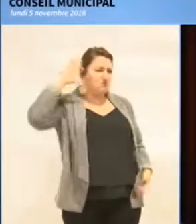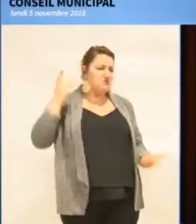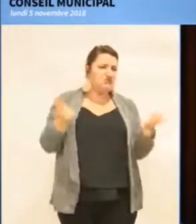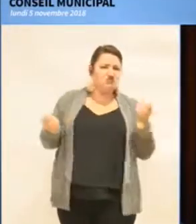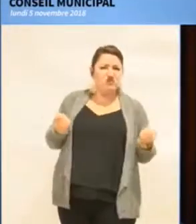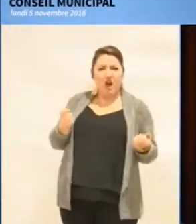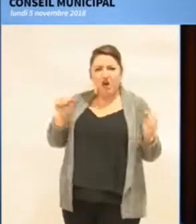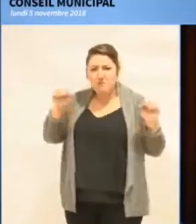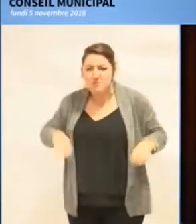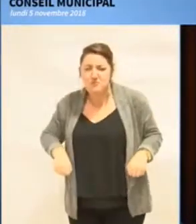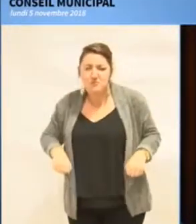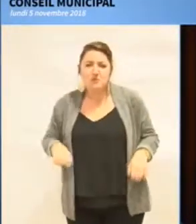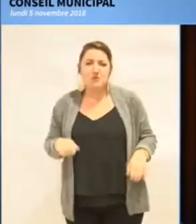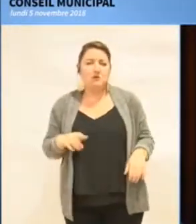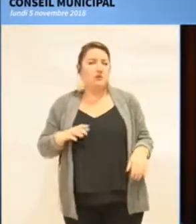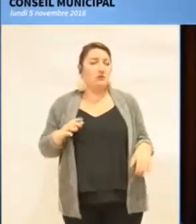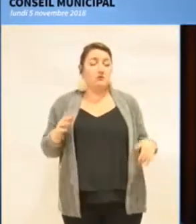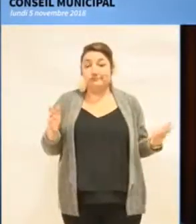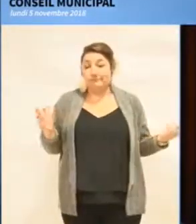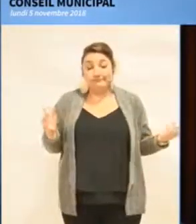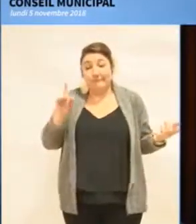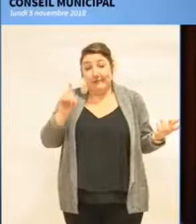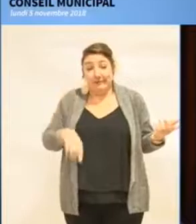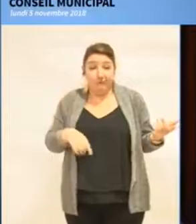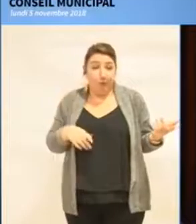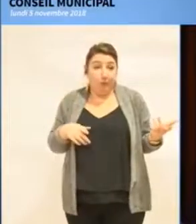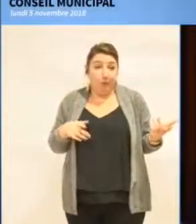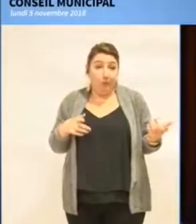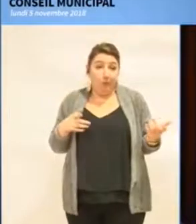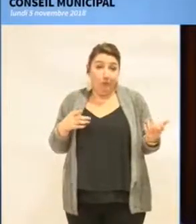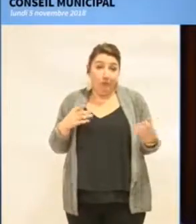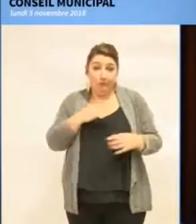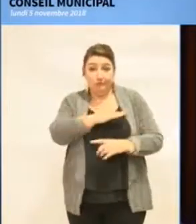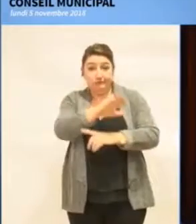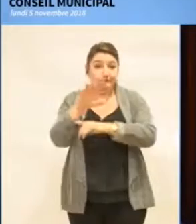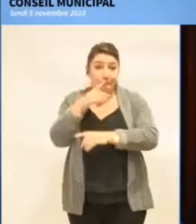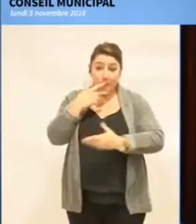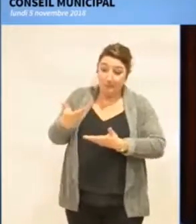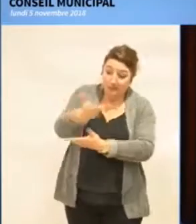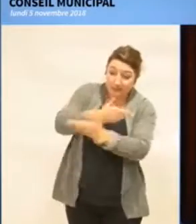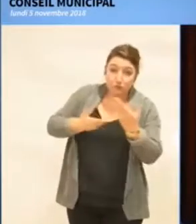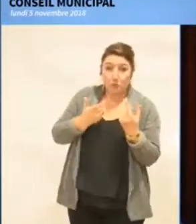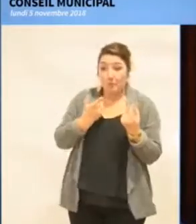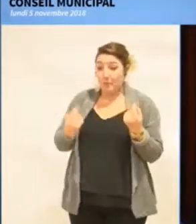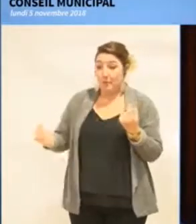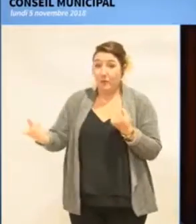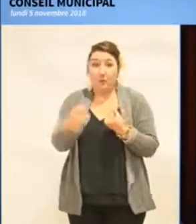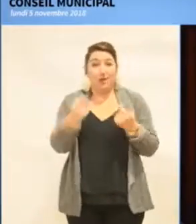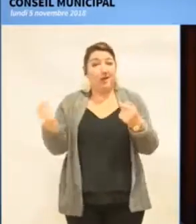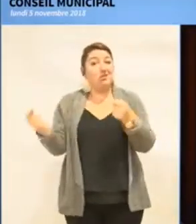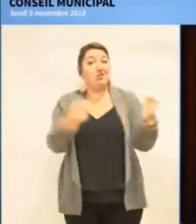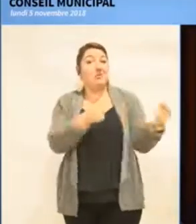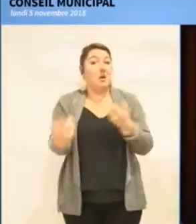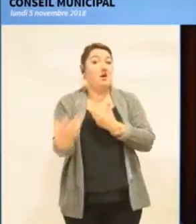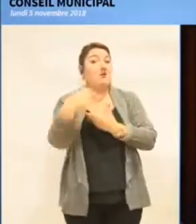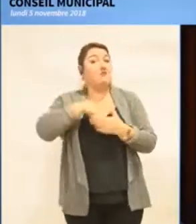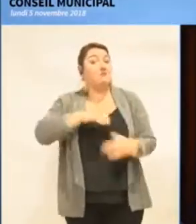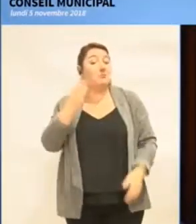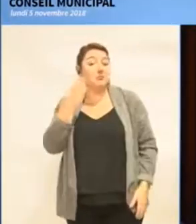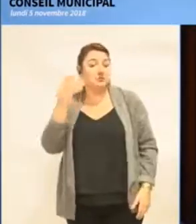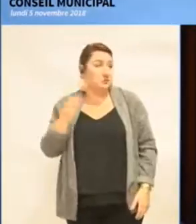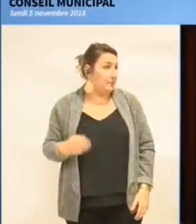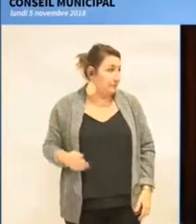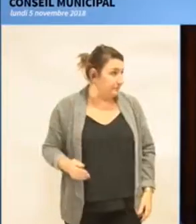nous en discutions, les principaux partenaires puissent débattre avec nous. Cette première question est donc loin